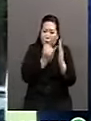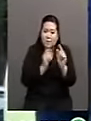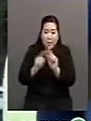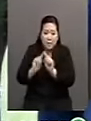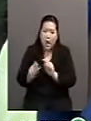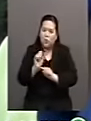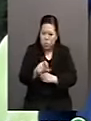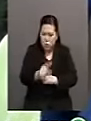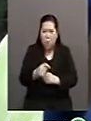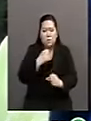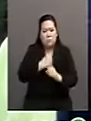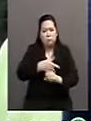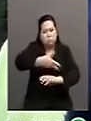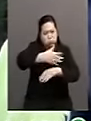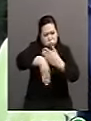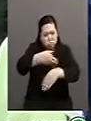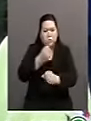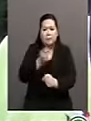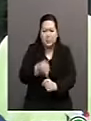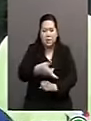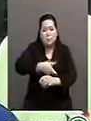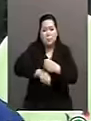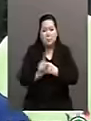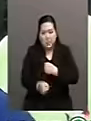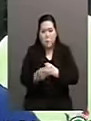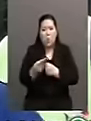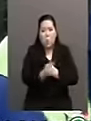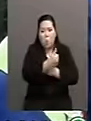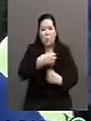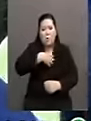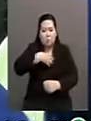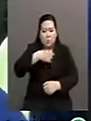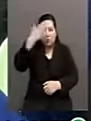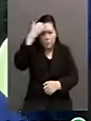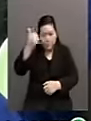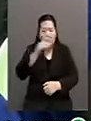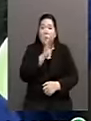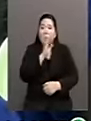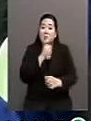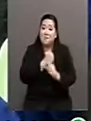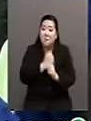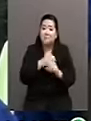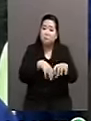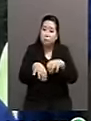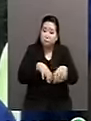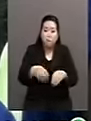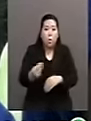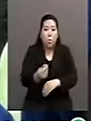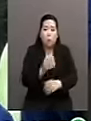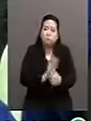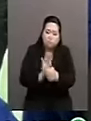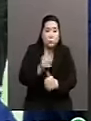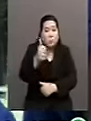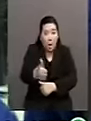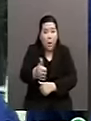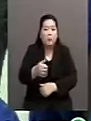ที่อยู่ในแต่ละจังหวัดเนี่ยเกิดการดำเนินการและก็ปฏิบัติการนะคะเพราะถ้ามันสามารถที่จะเร่งรัดให้คณะกรรมการชุดนี้ไป